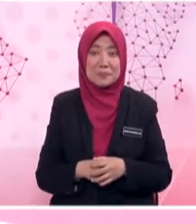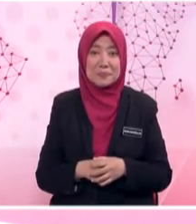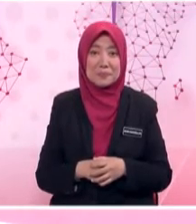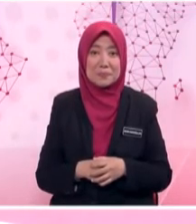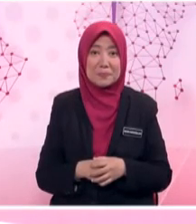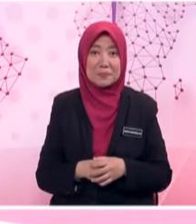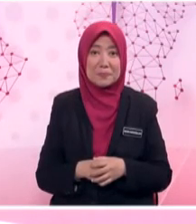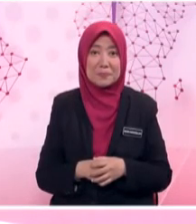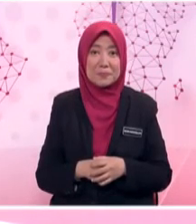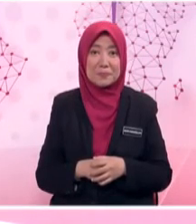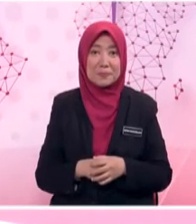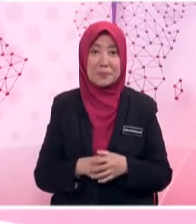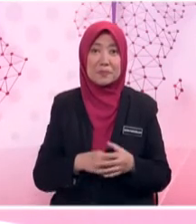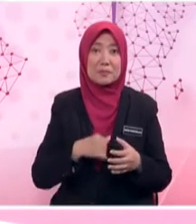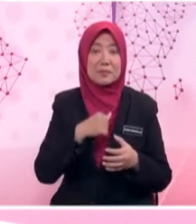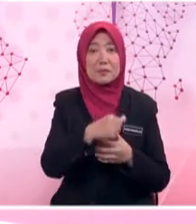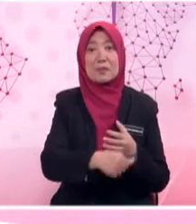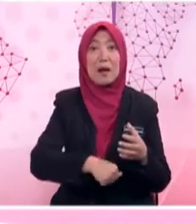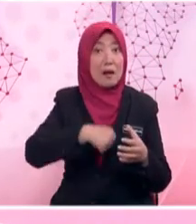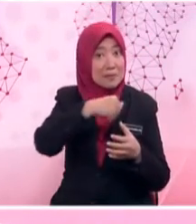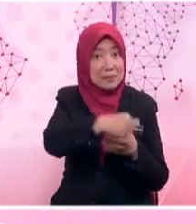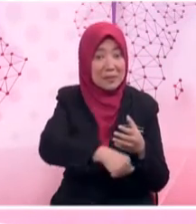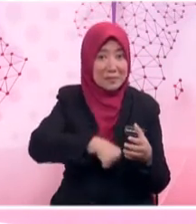Bermain gasing.